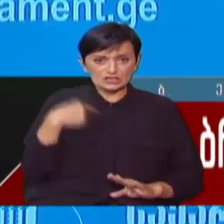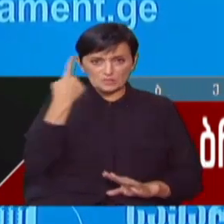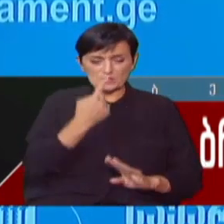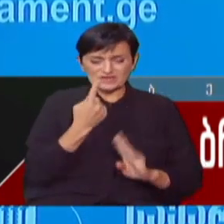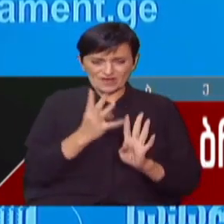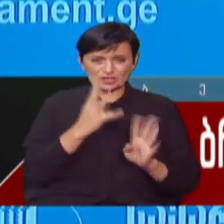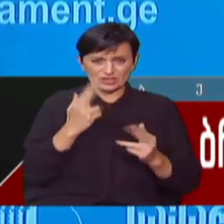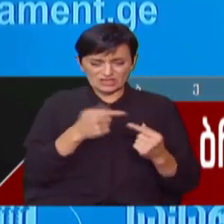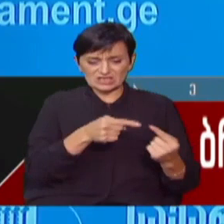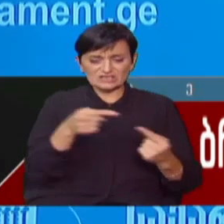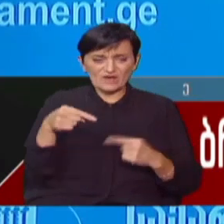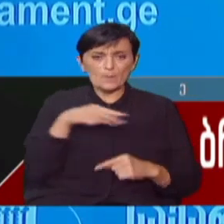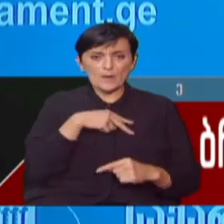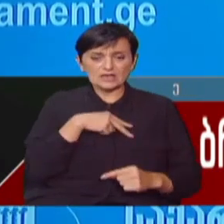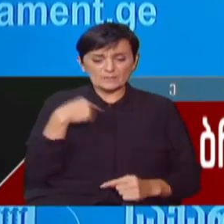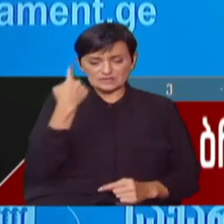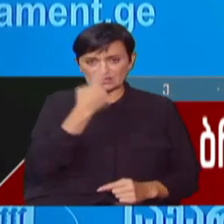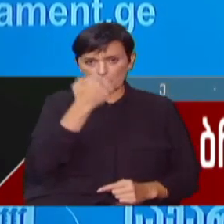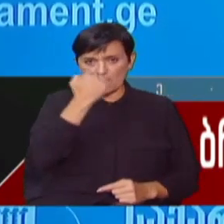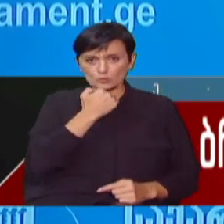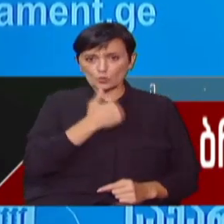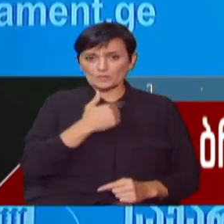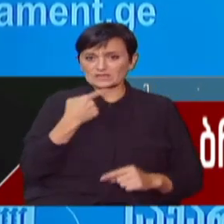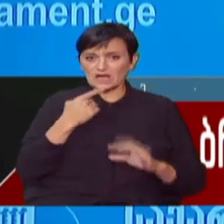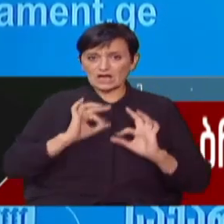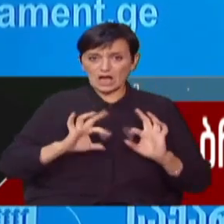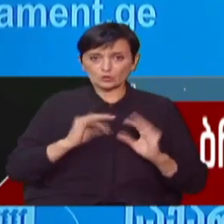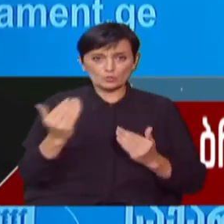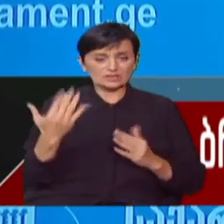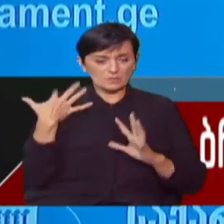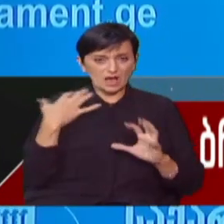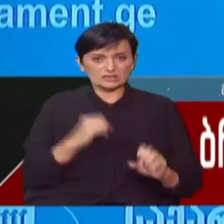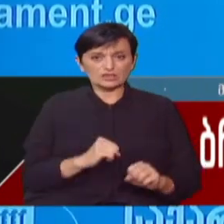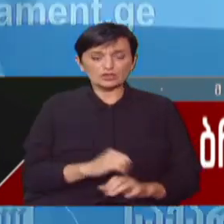პირველ რიგში და ასევე სხვა პარლამენტარების სახით და მადლობა მითხრა გადაუხადა მათ მხარდაჭერას.